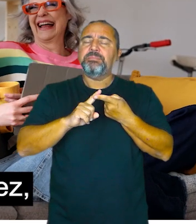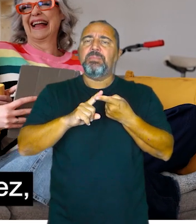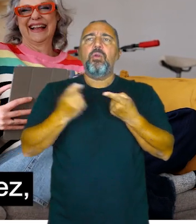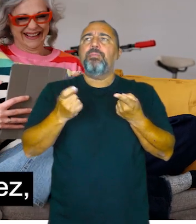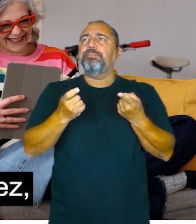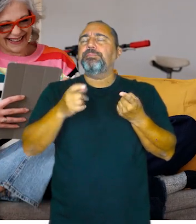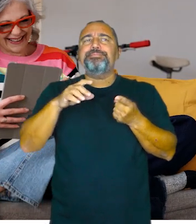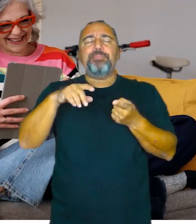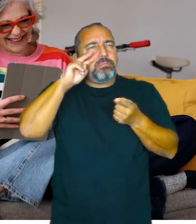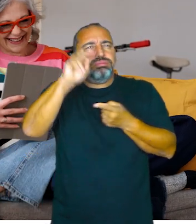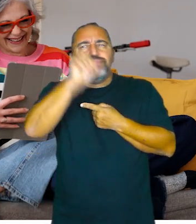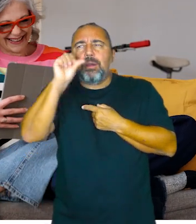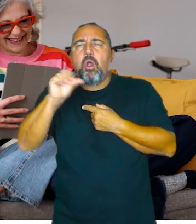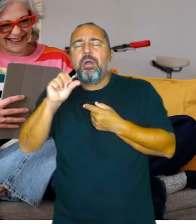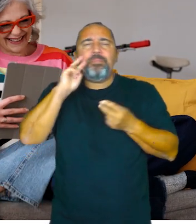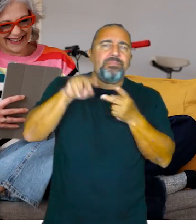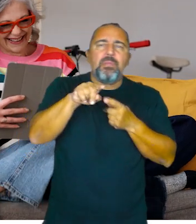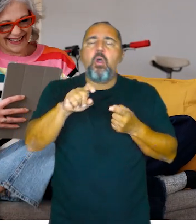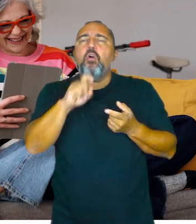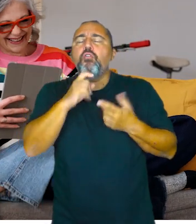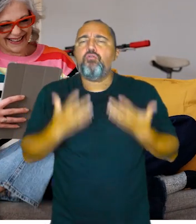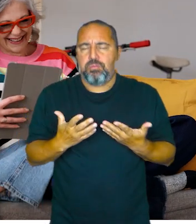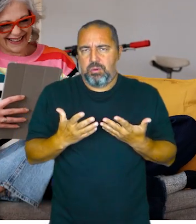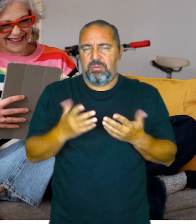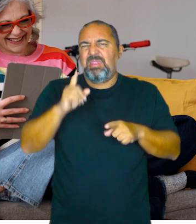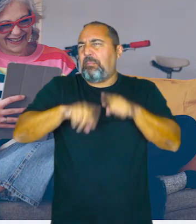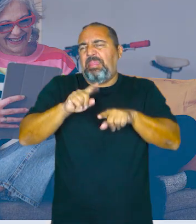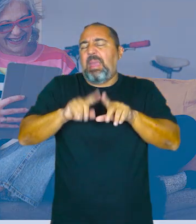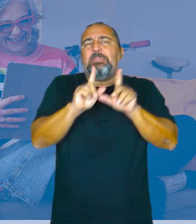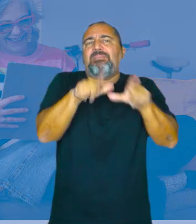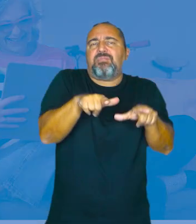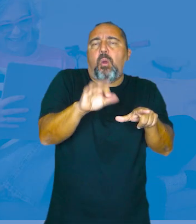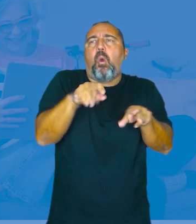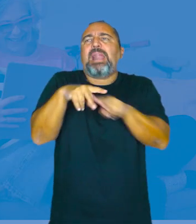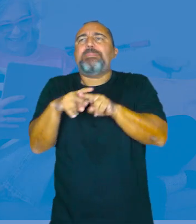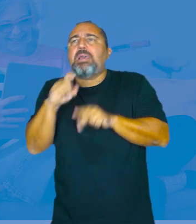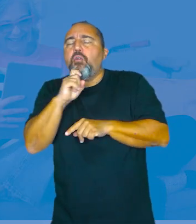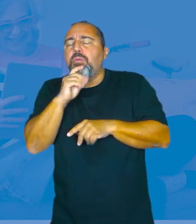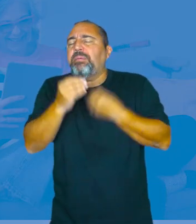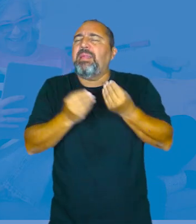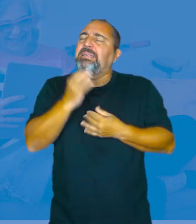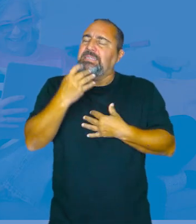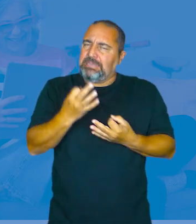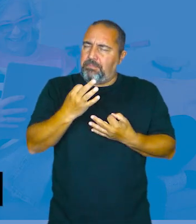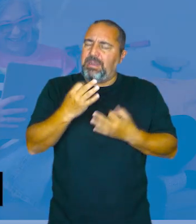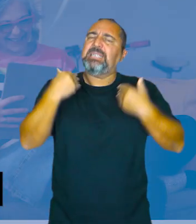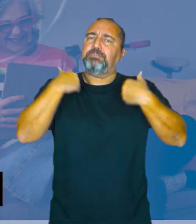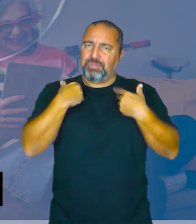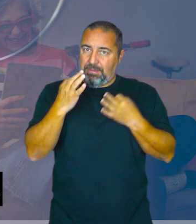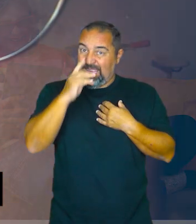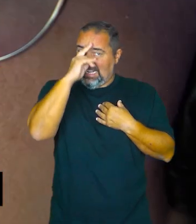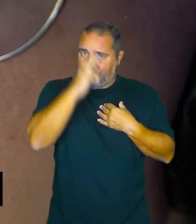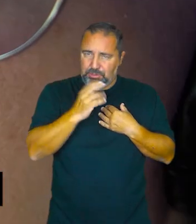moduari dagokionez. Garrantzitsua da, plataforma edo tresna, alde batera utzita, arduraz eta errespetuz egitea.